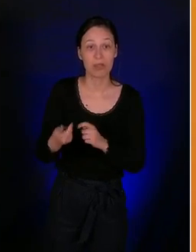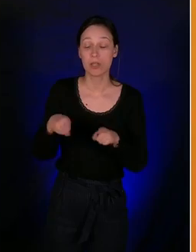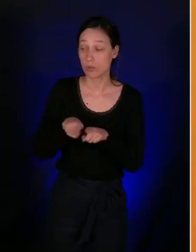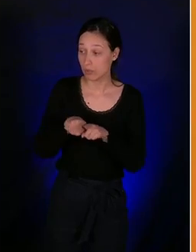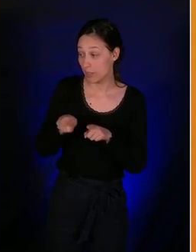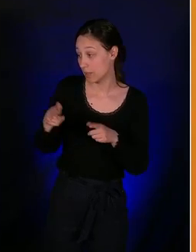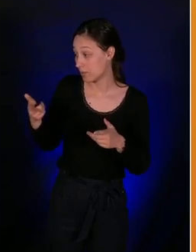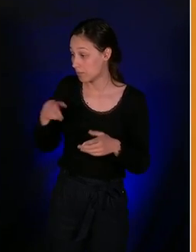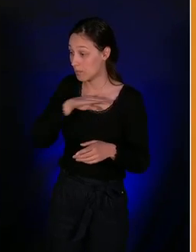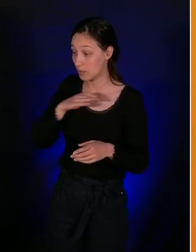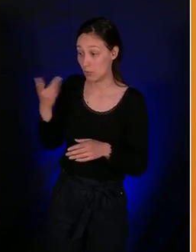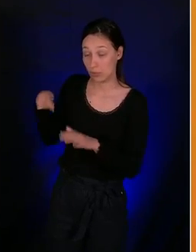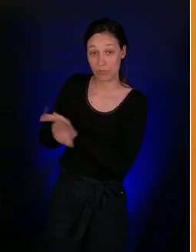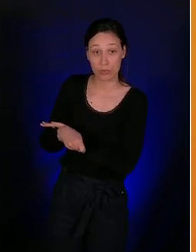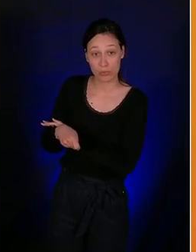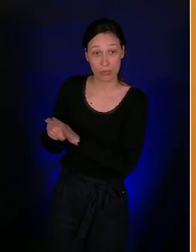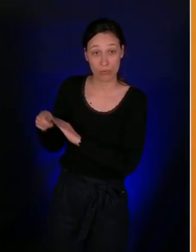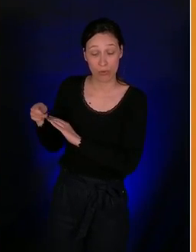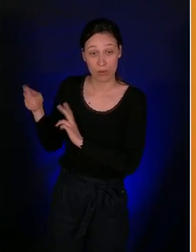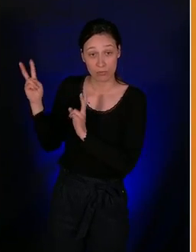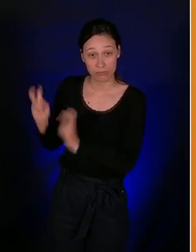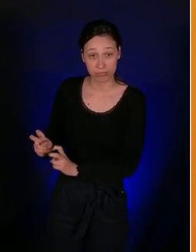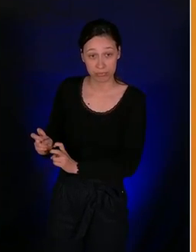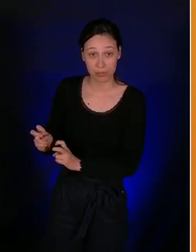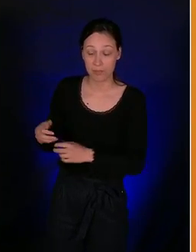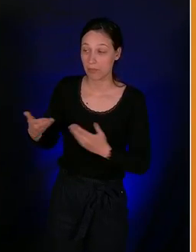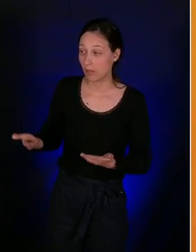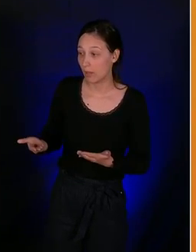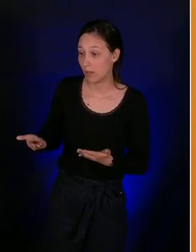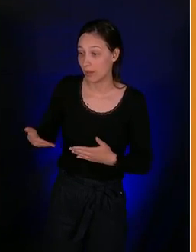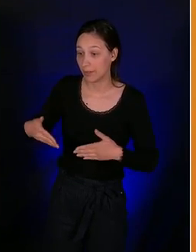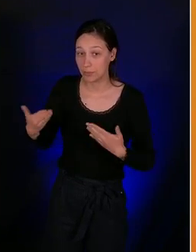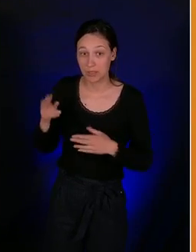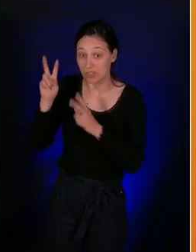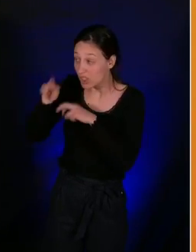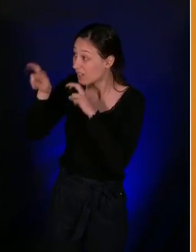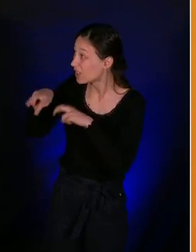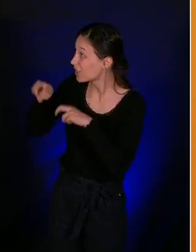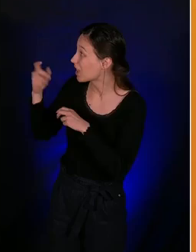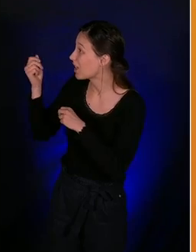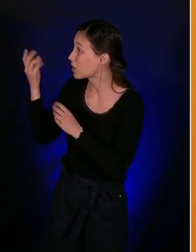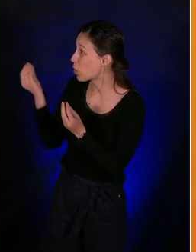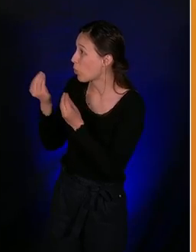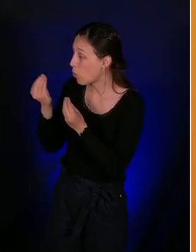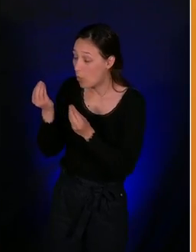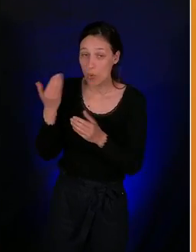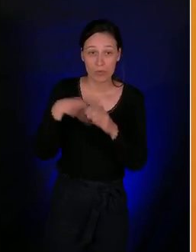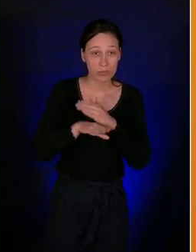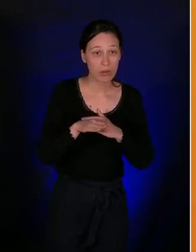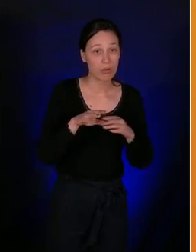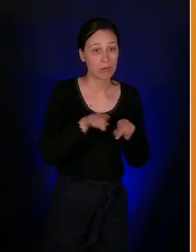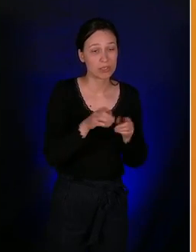de chercher dans la science, ils vont plutôt chercher des subventions dans l'industrie, avec des modèles économiques, avec le crédit impôt